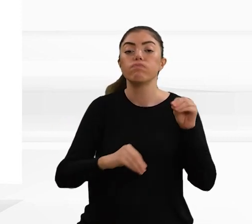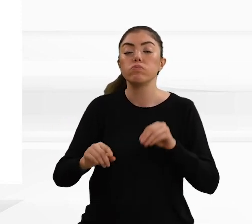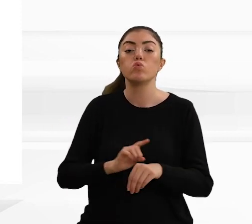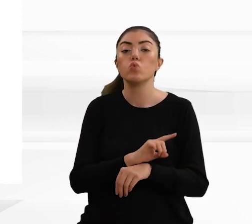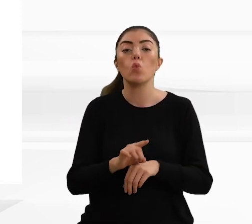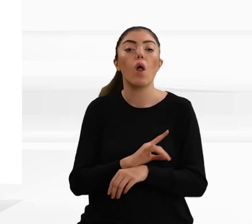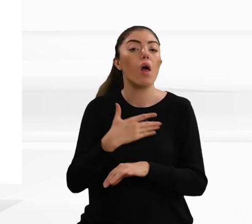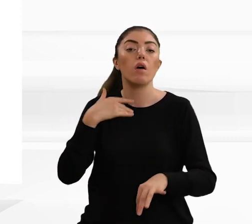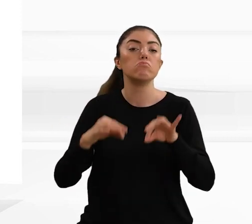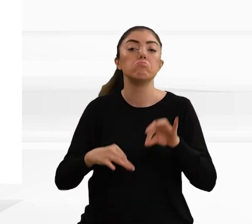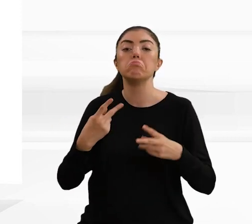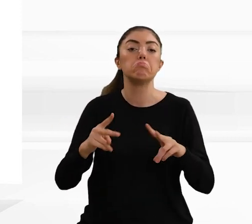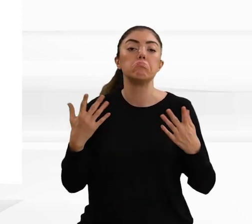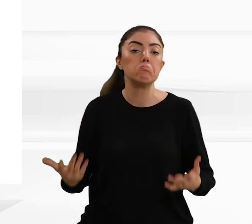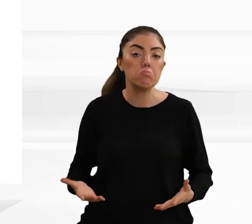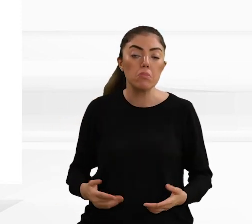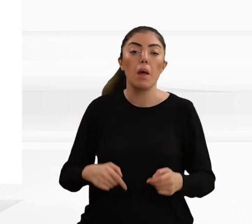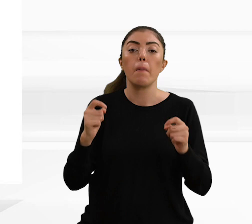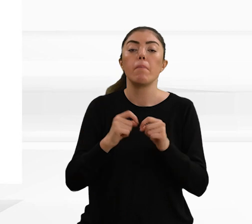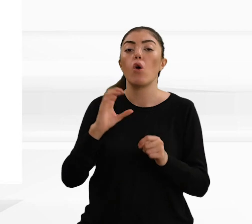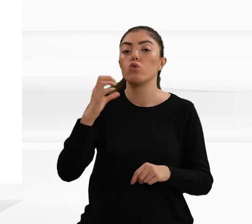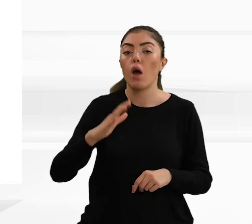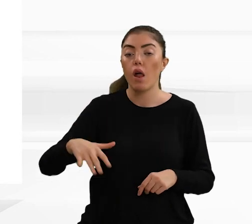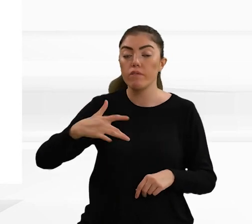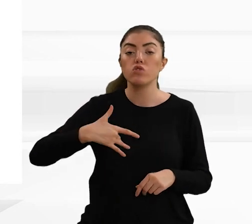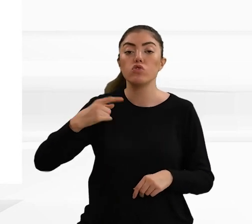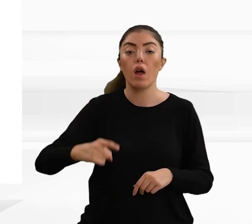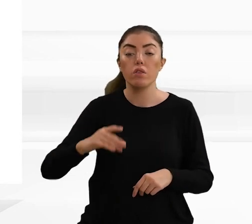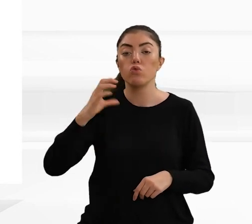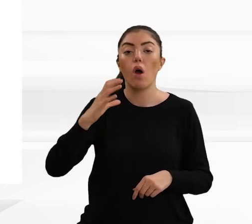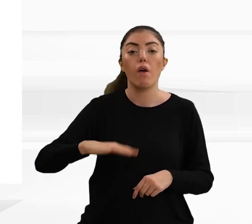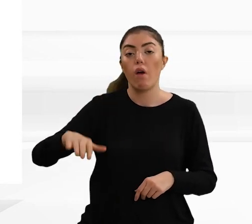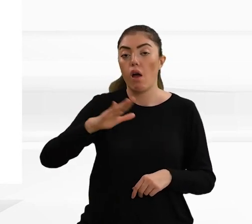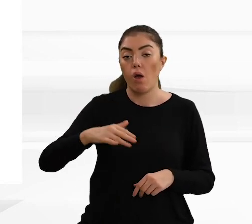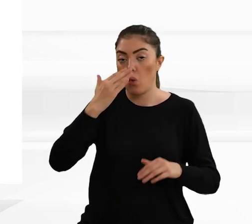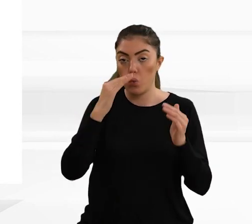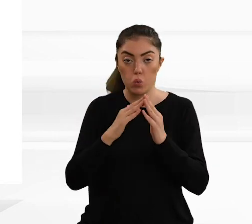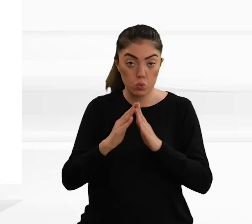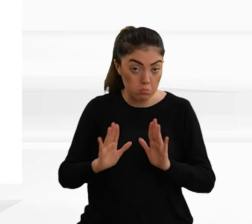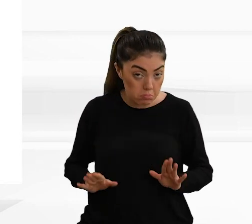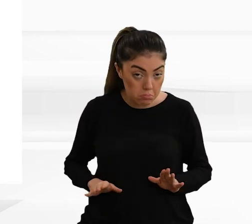oluşum süreçlerini inceler biyocoğrafya canlılar coğrafyası